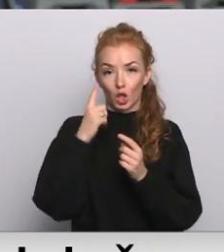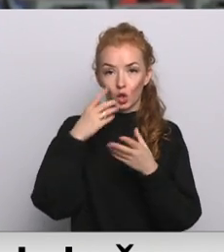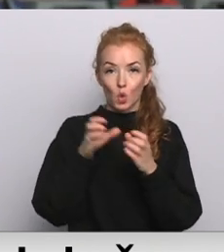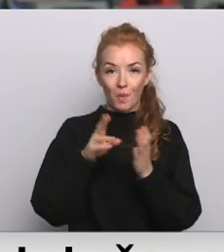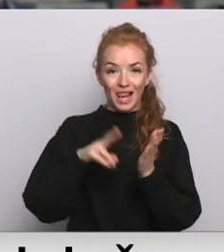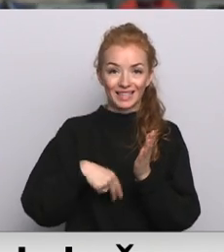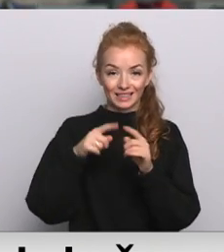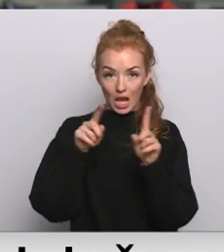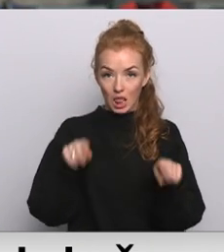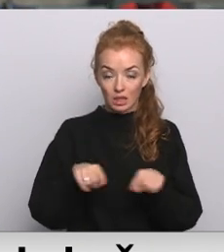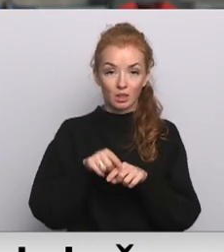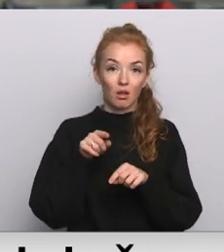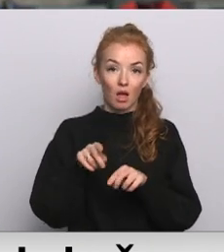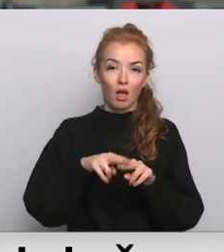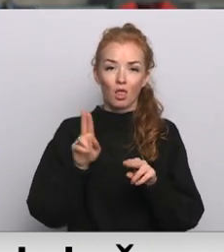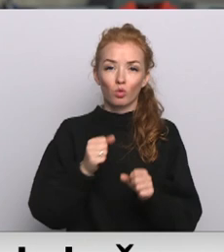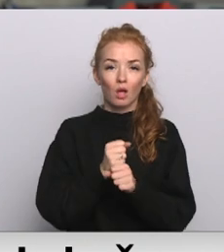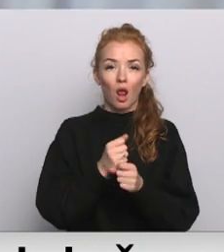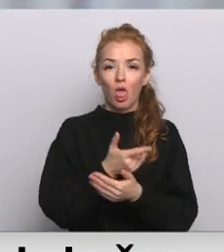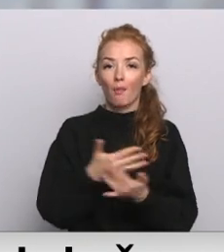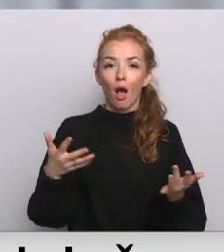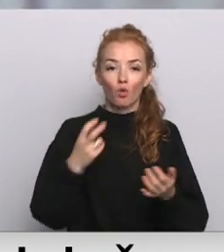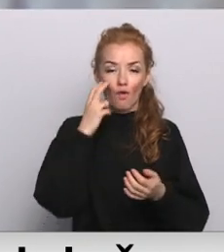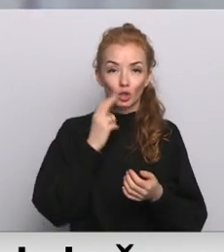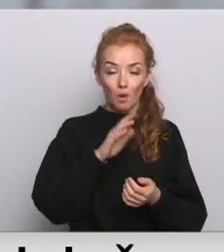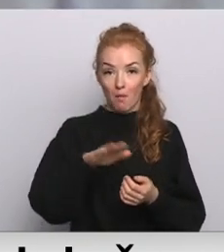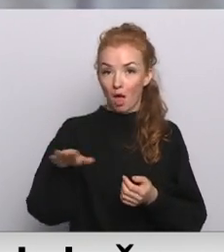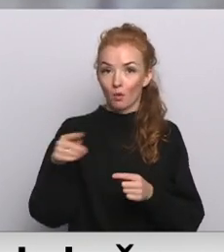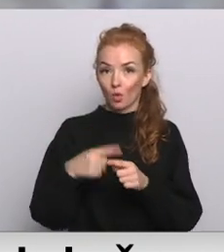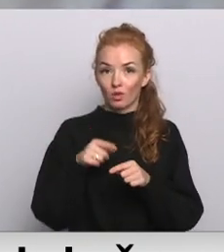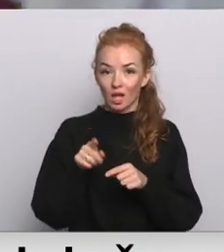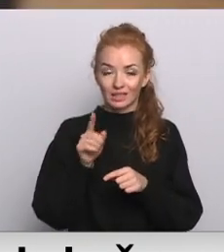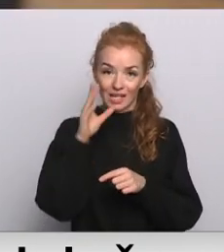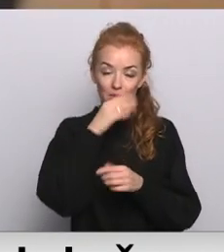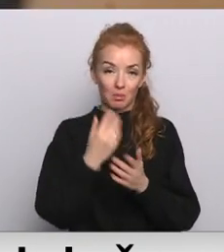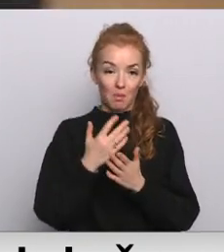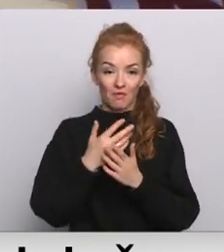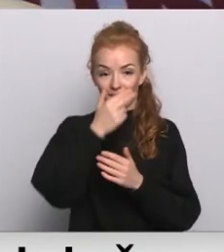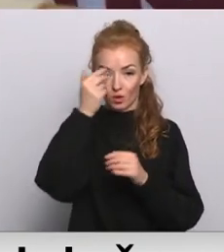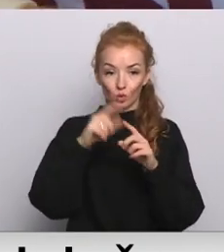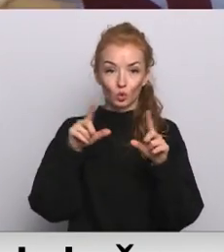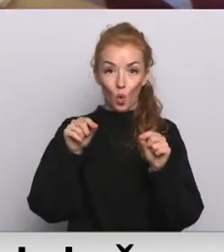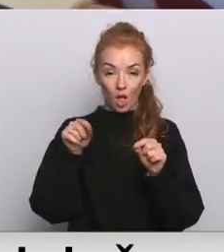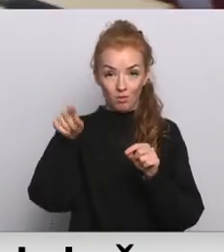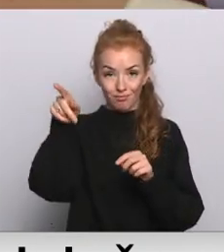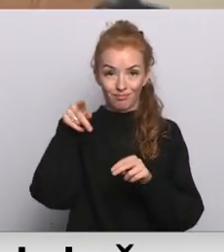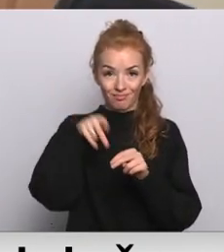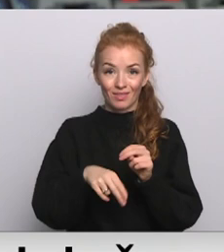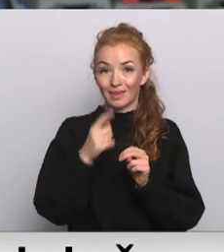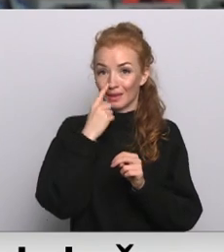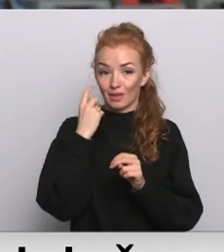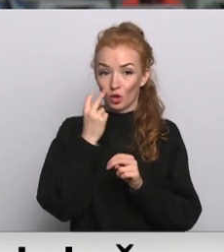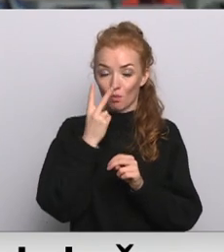attiecīgi neierobežo vecumu posmu. Un te mēs runājam par iespējamo vidusskolnieku, kurš ir tikko pabeidz 12.